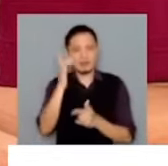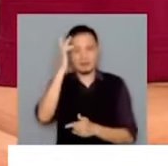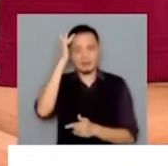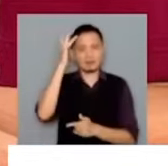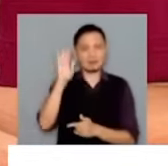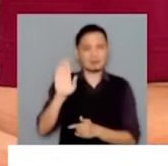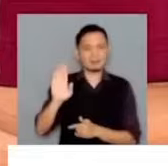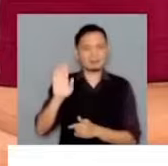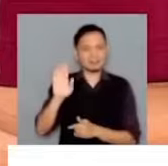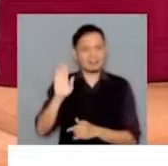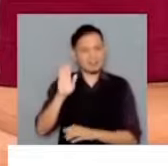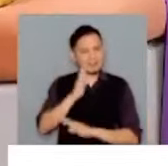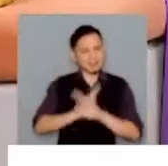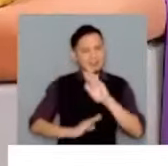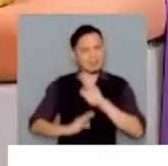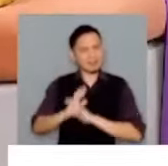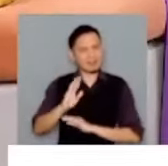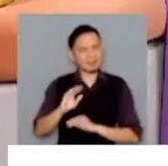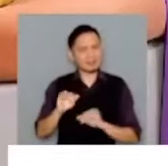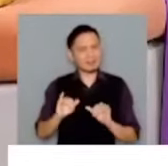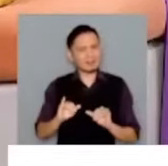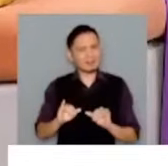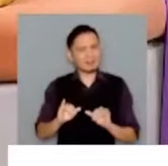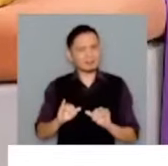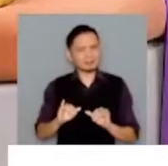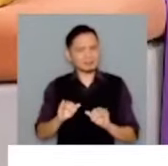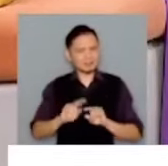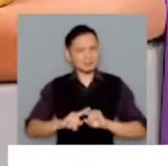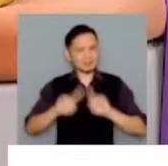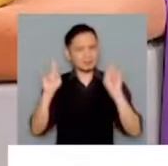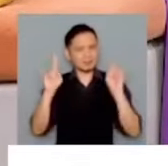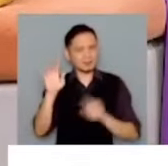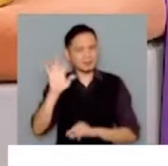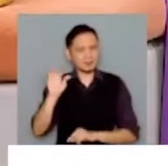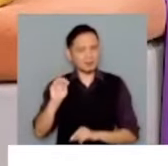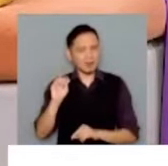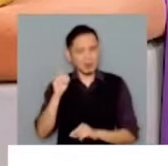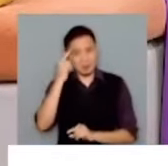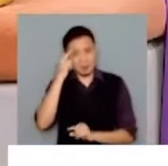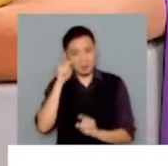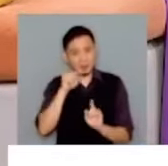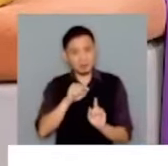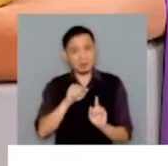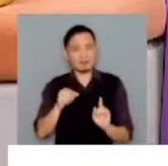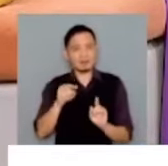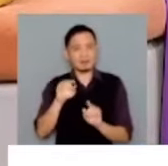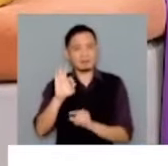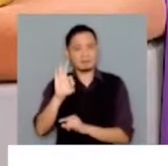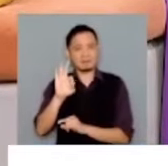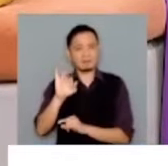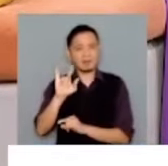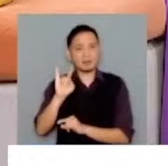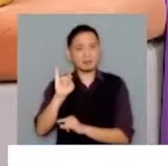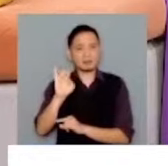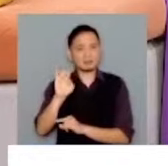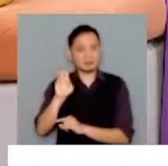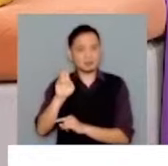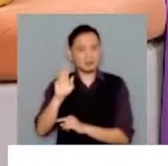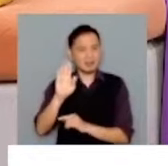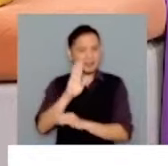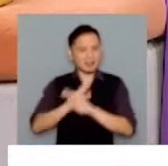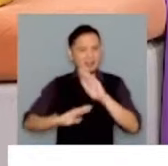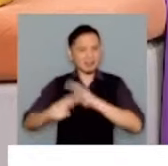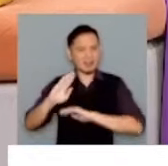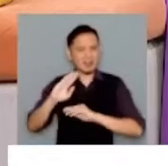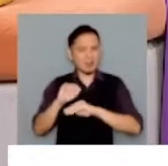filter ba to? Pero sabi ko, wala naman siguro mag-filter na parang gusto palakihin yung hands. Pero nagustuhan ko po din talaga yung like itsura niya and the way